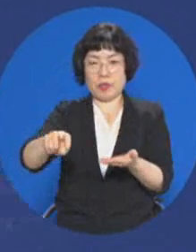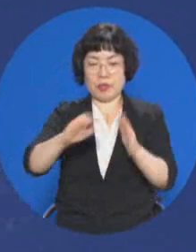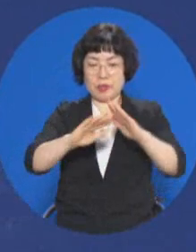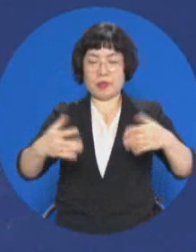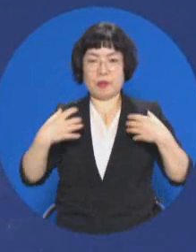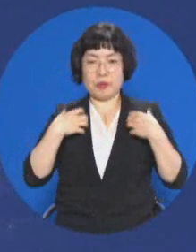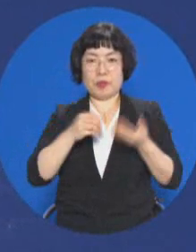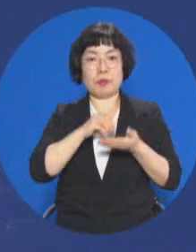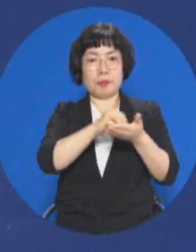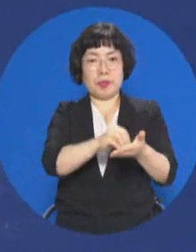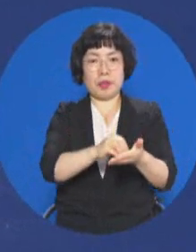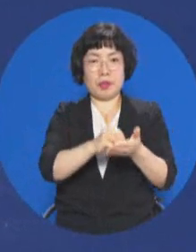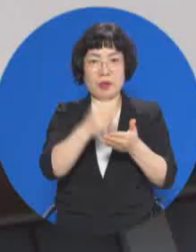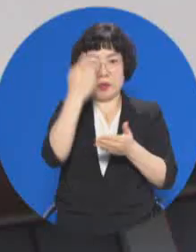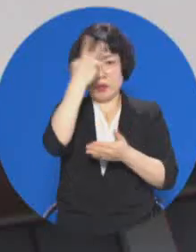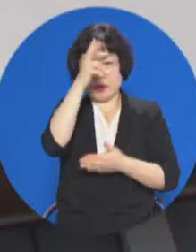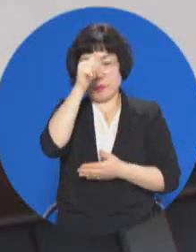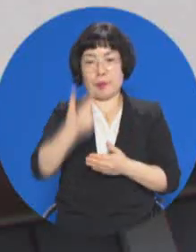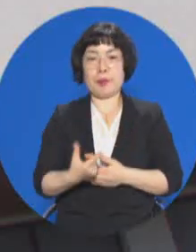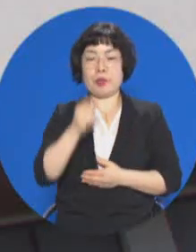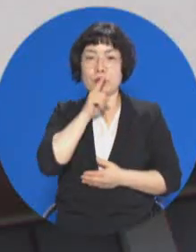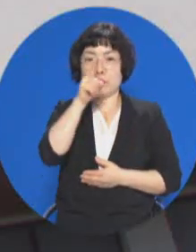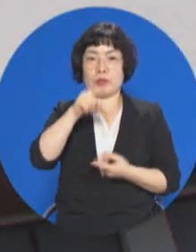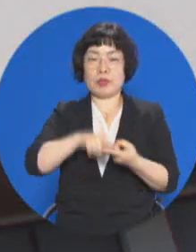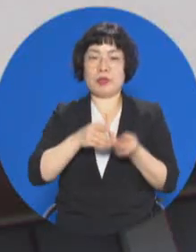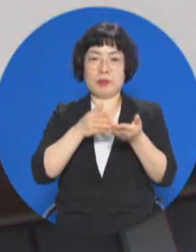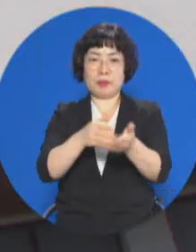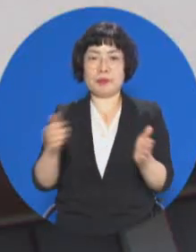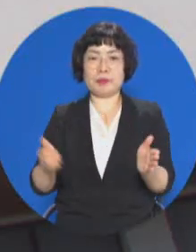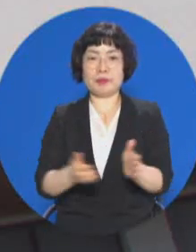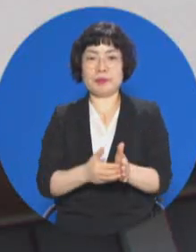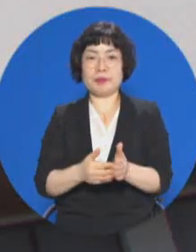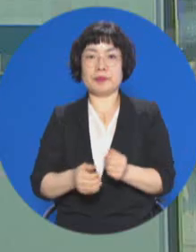전남도당에 제출했다며 경찰에 신속한 수사를 촉구했습니다.